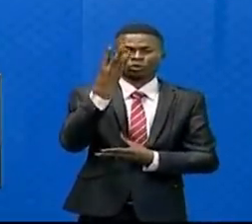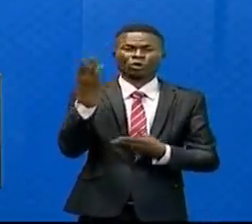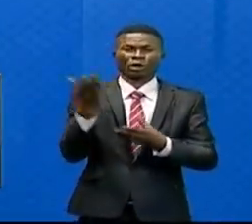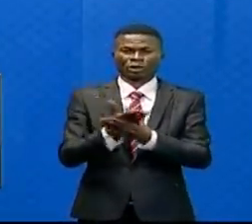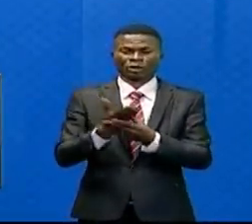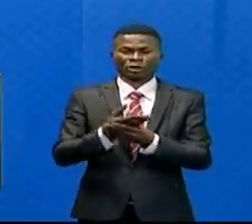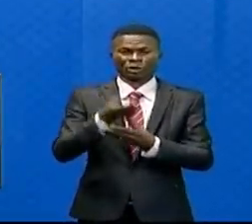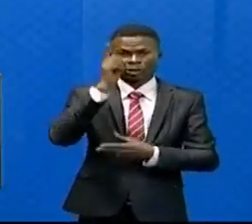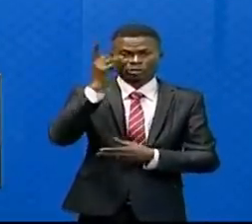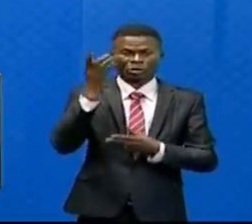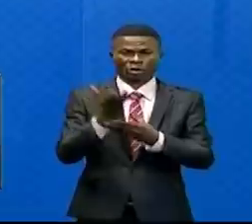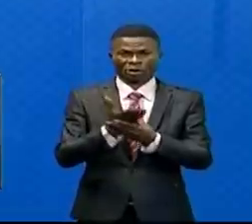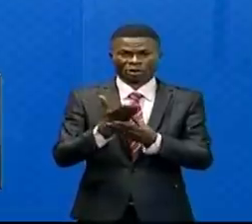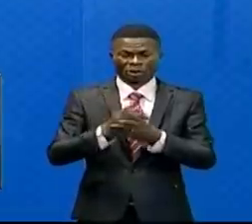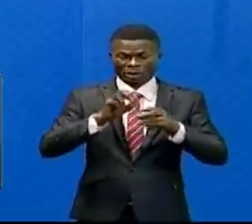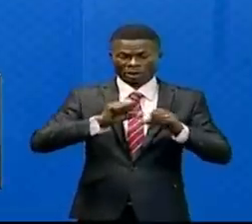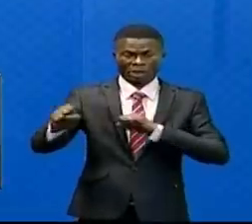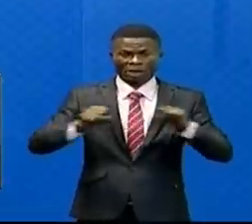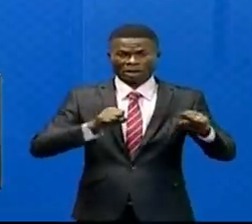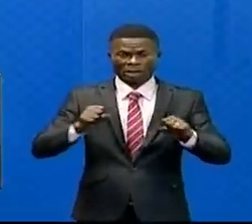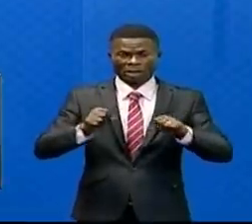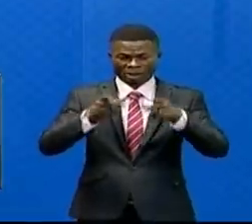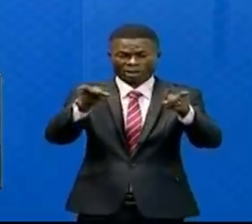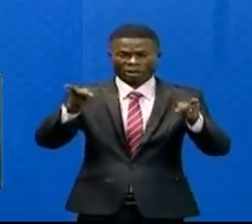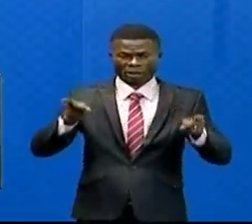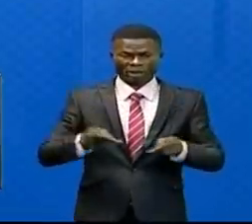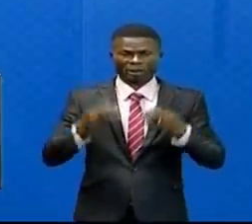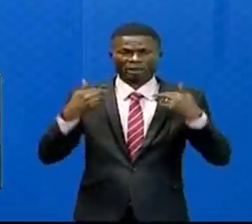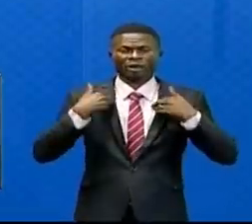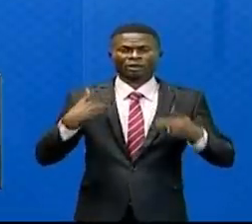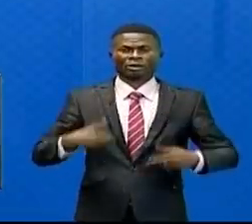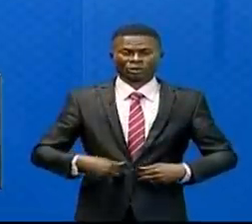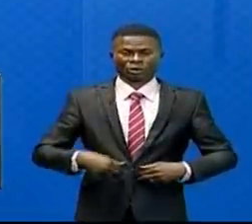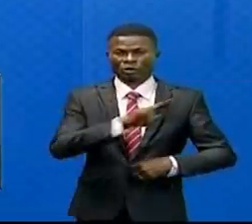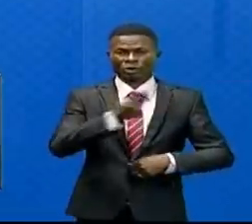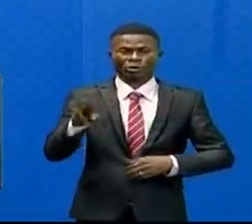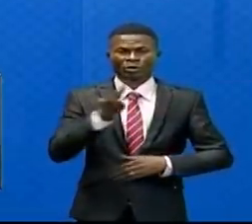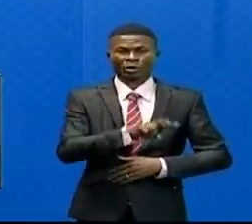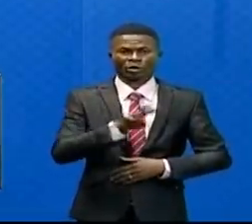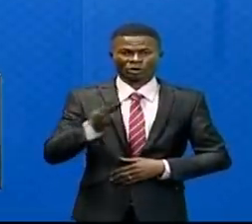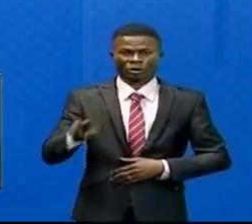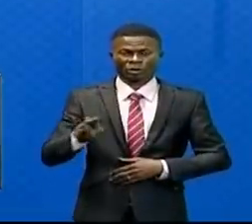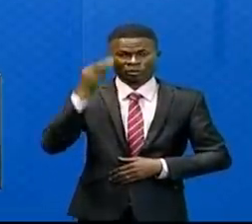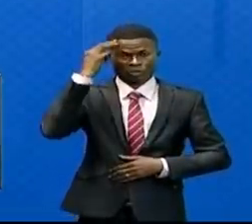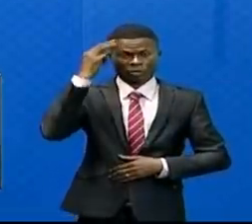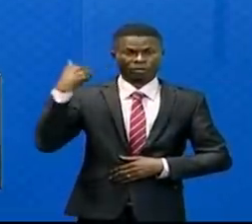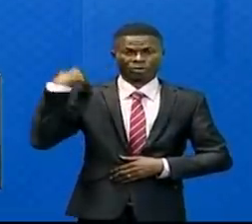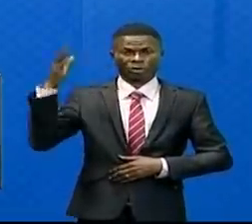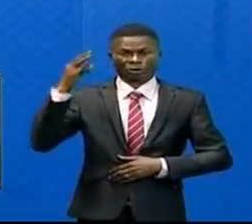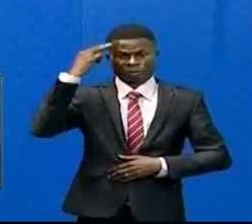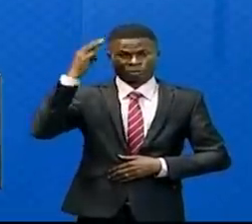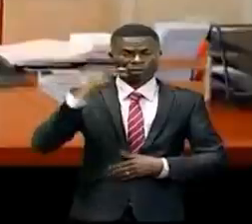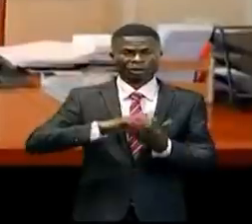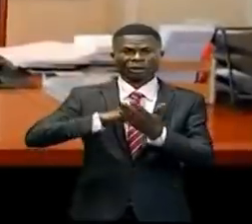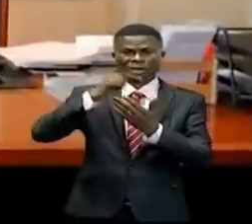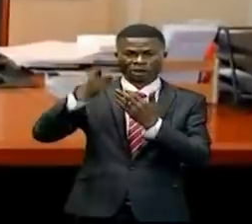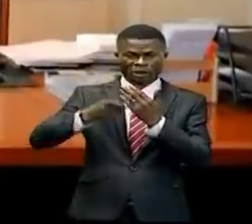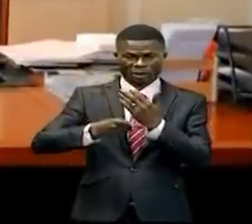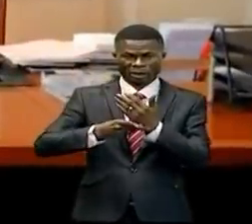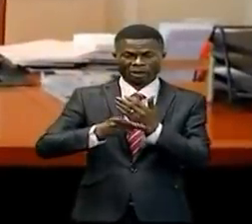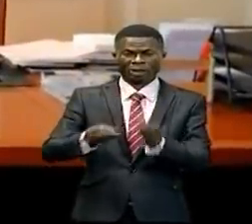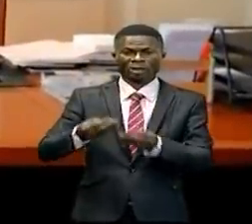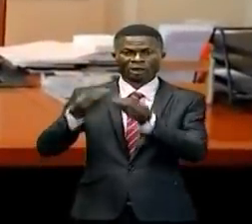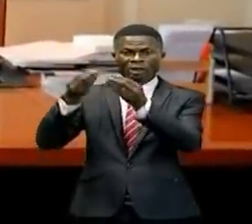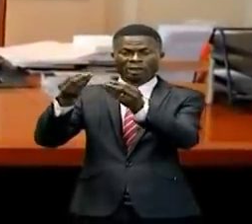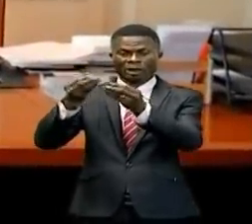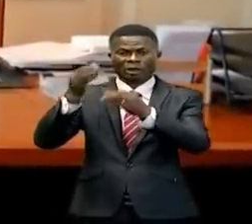1. Enquête démographique et des santé 2022. Le ministre d'État, ministre du Plan, a soumis au